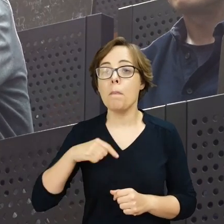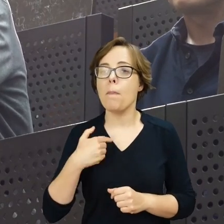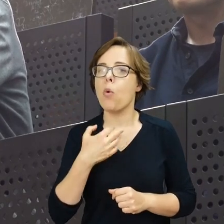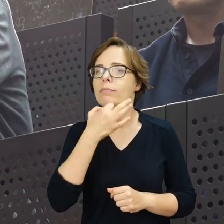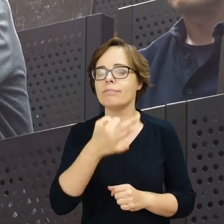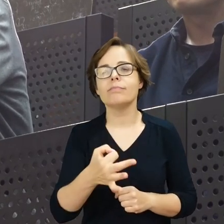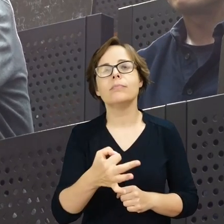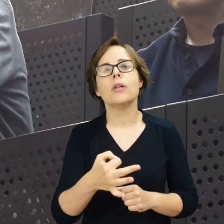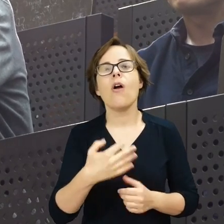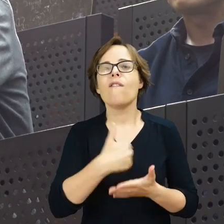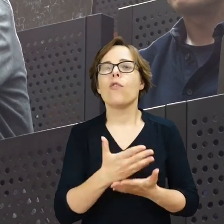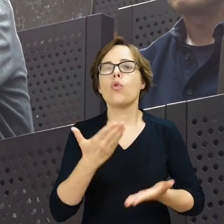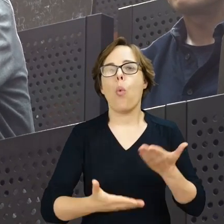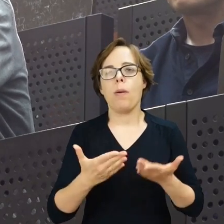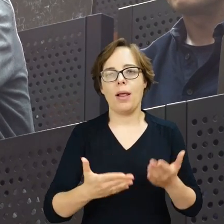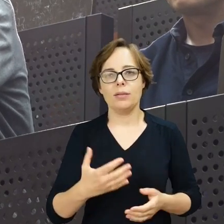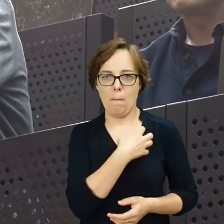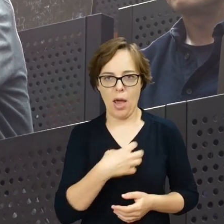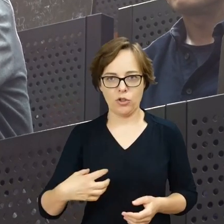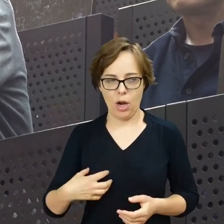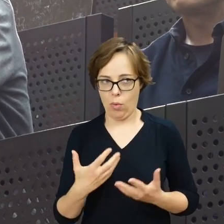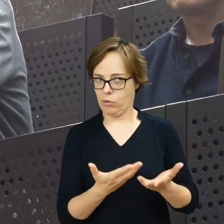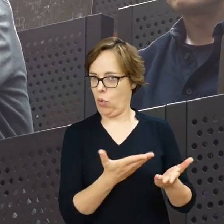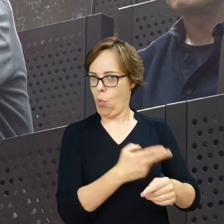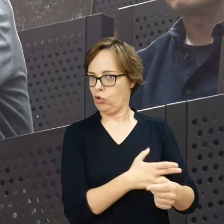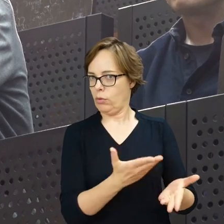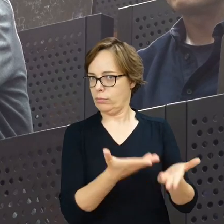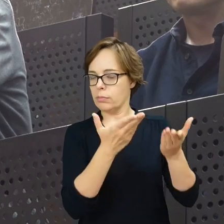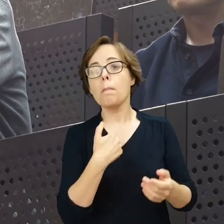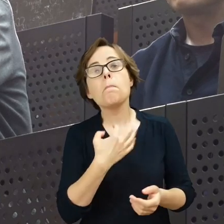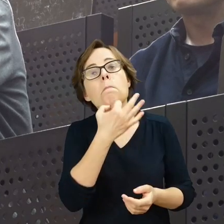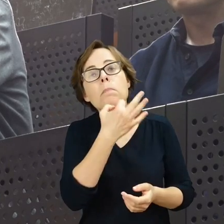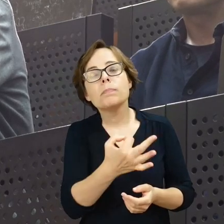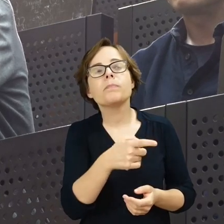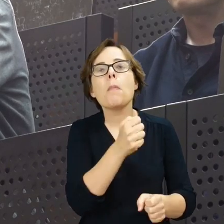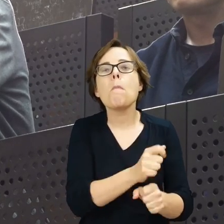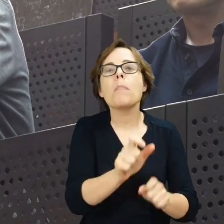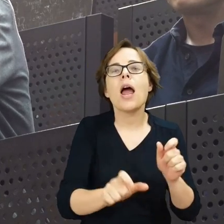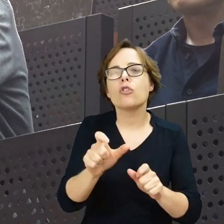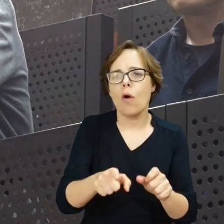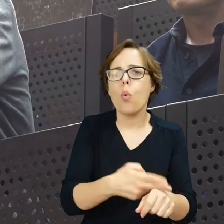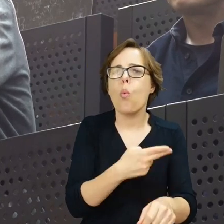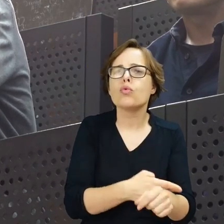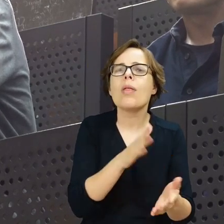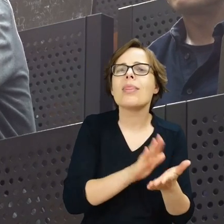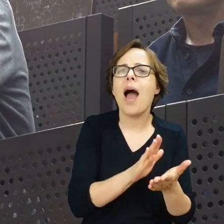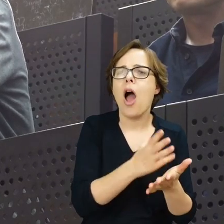organ o dużej chyba renomie tak administracyjnej, o nagrody wypłacane pracownikom urzędu w kwotach